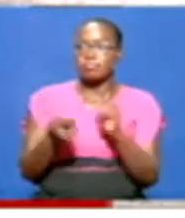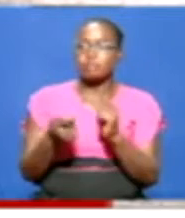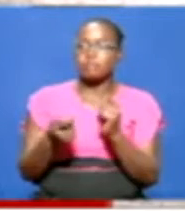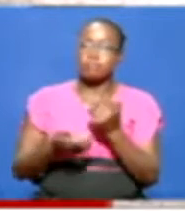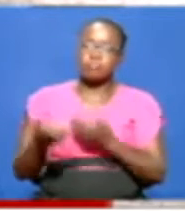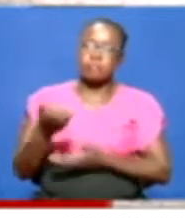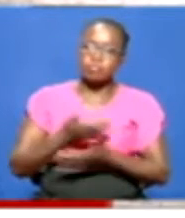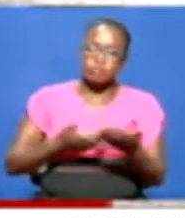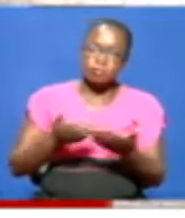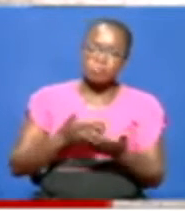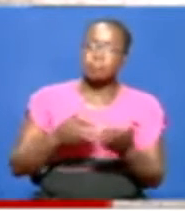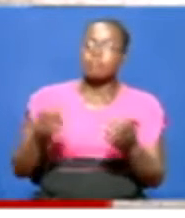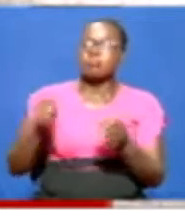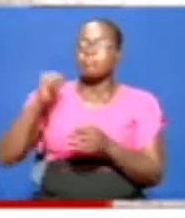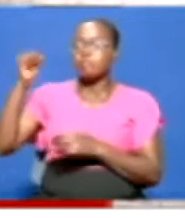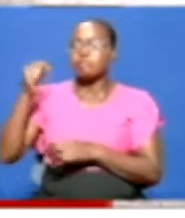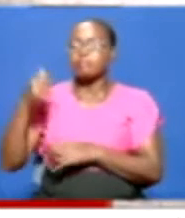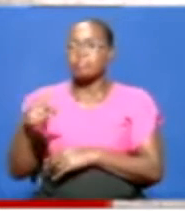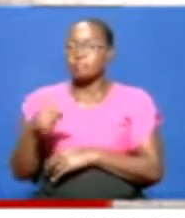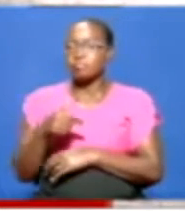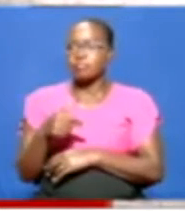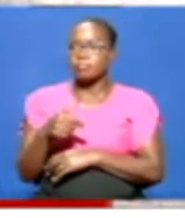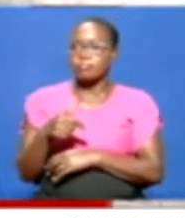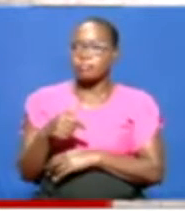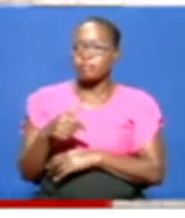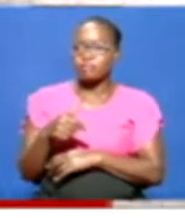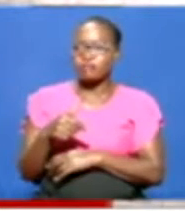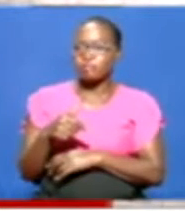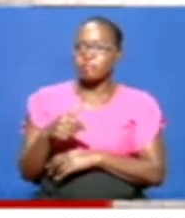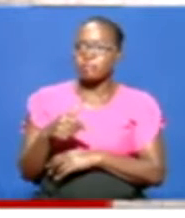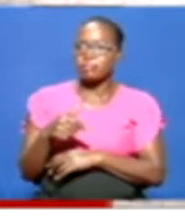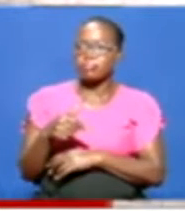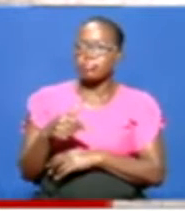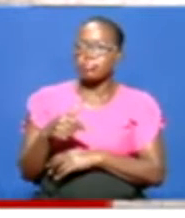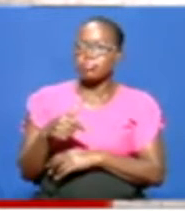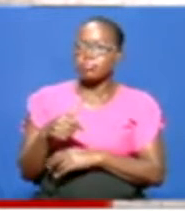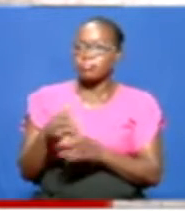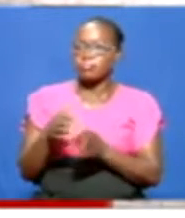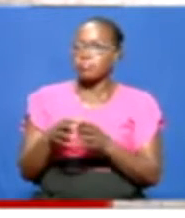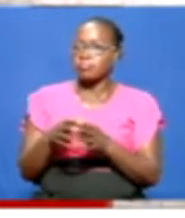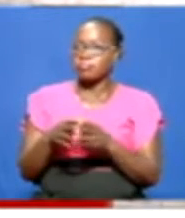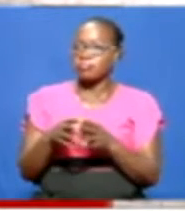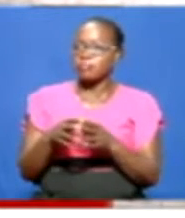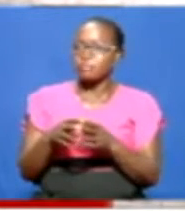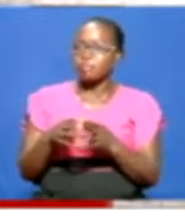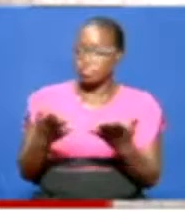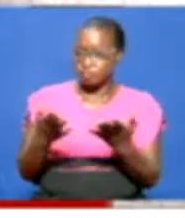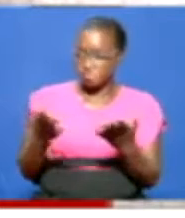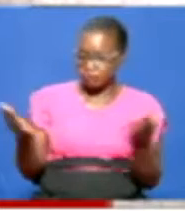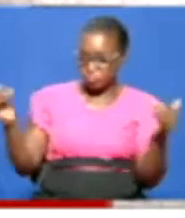hali ya siasa yetu sana. Na kuangazia hili kongamano linaloangazia mambo